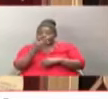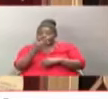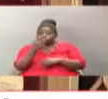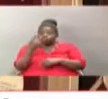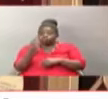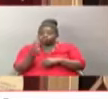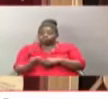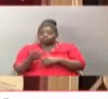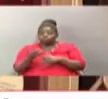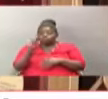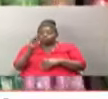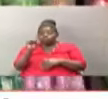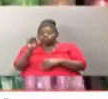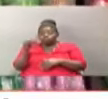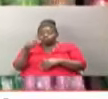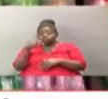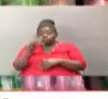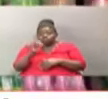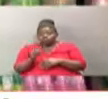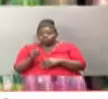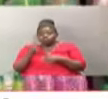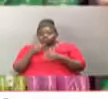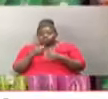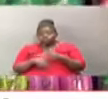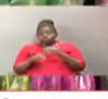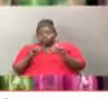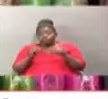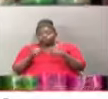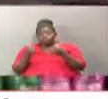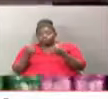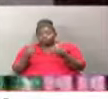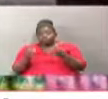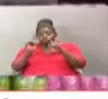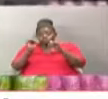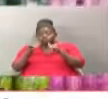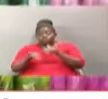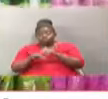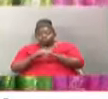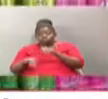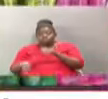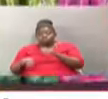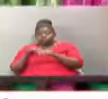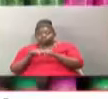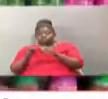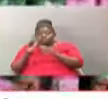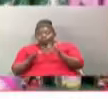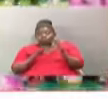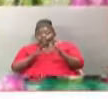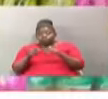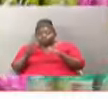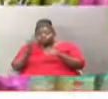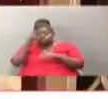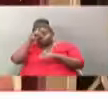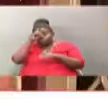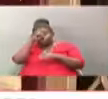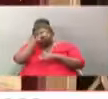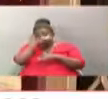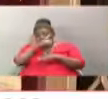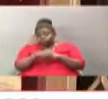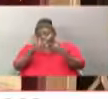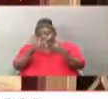mu lubiri e Mengo. Agamba nti babadde tebasobola kusigala mabega mu nteekateeka ez'Obwakabaka.